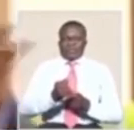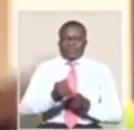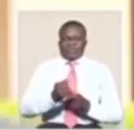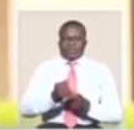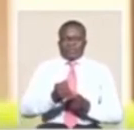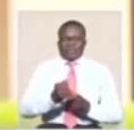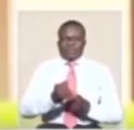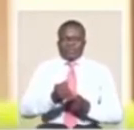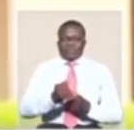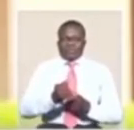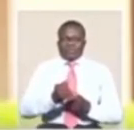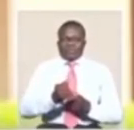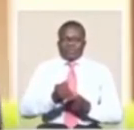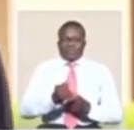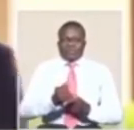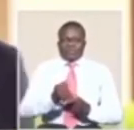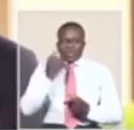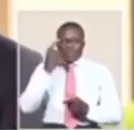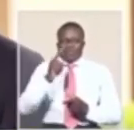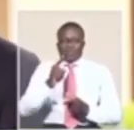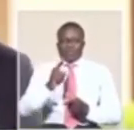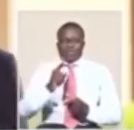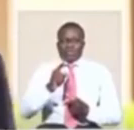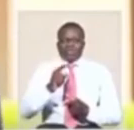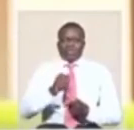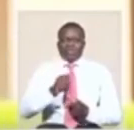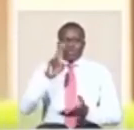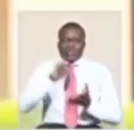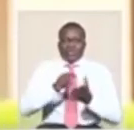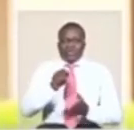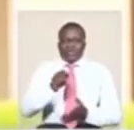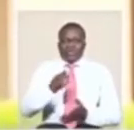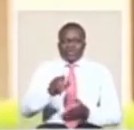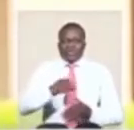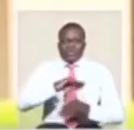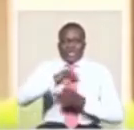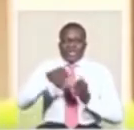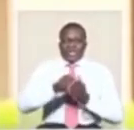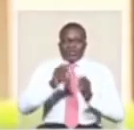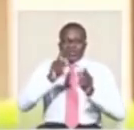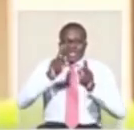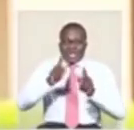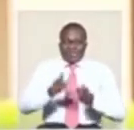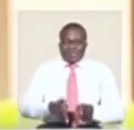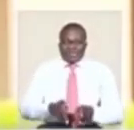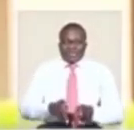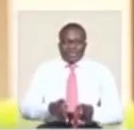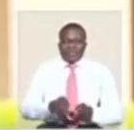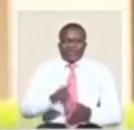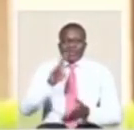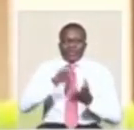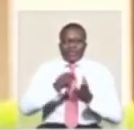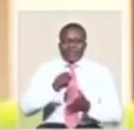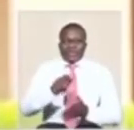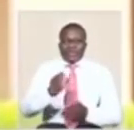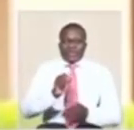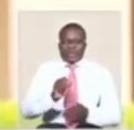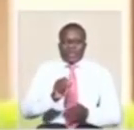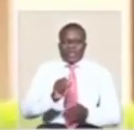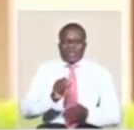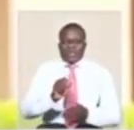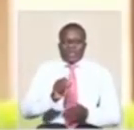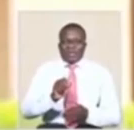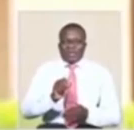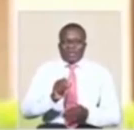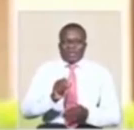and having to do with M23 and the people related to M23. En ce qui concerne le M23 et toutes les personnes liées